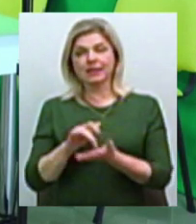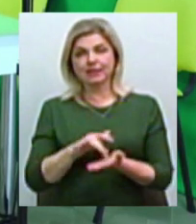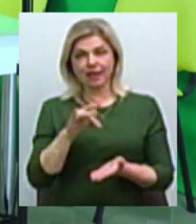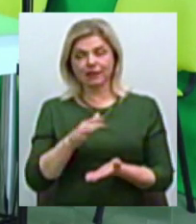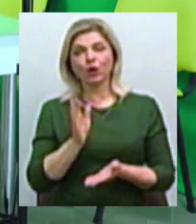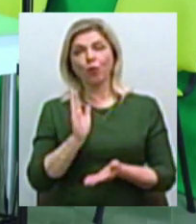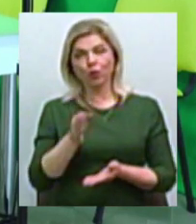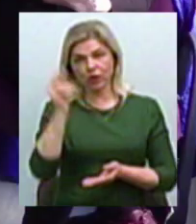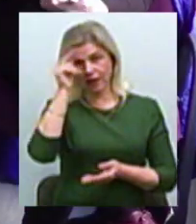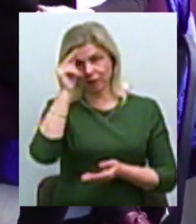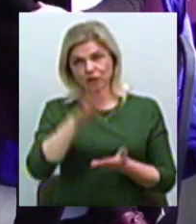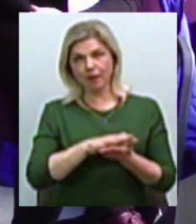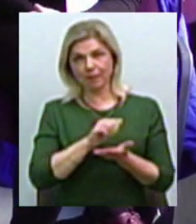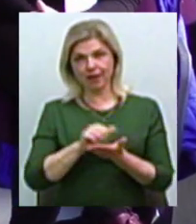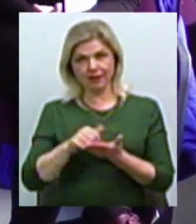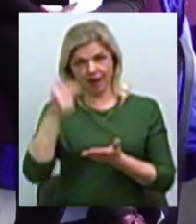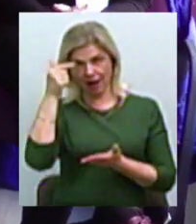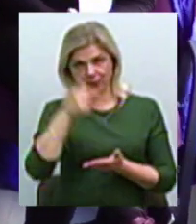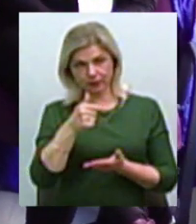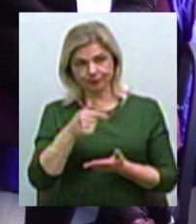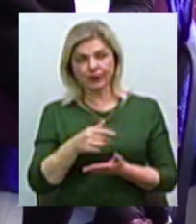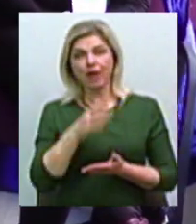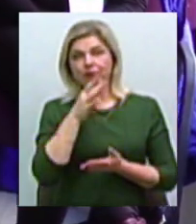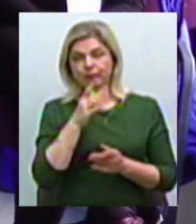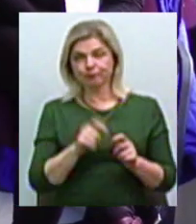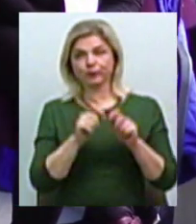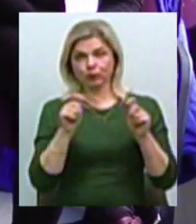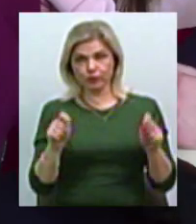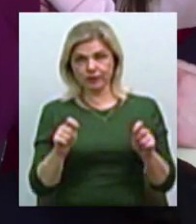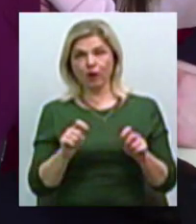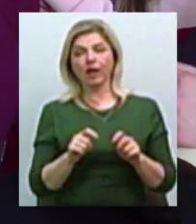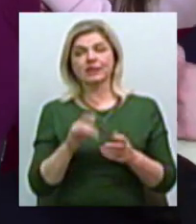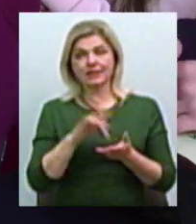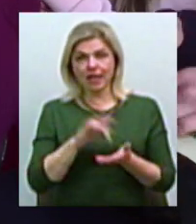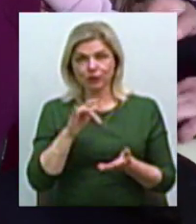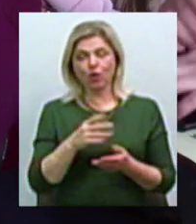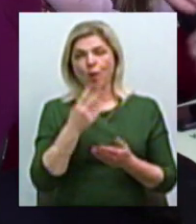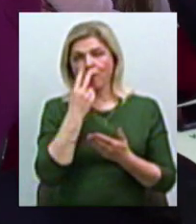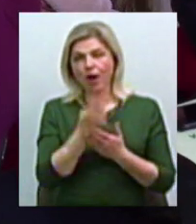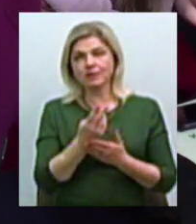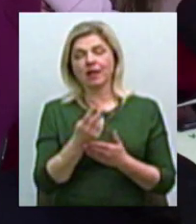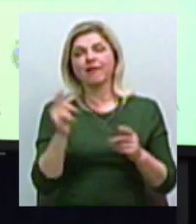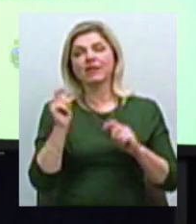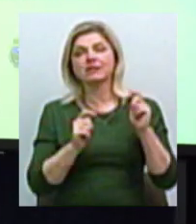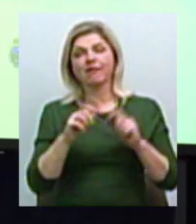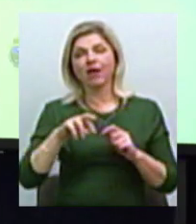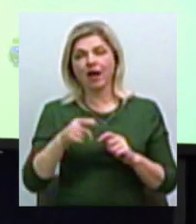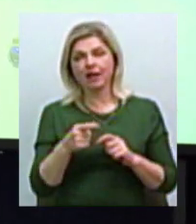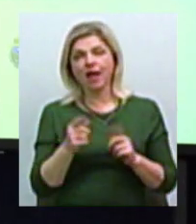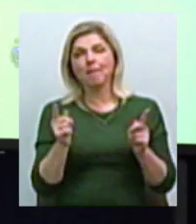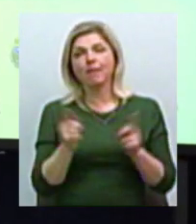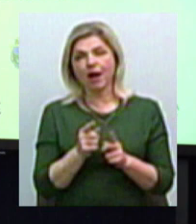навчатися медіаграмотності. В рамках відкриття медіа-центру у школі влаштували фестиваль короткометражок, який відзняли школярі Галицинівської